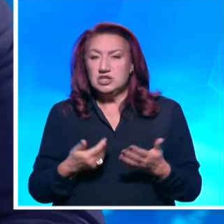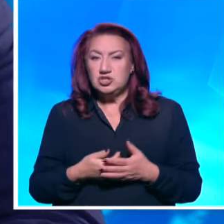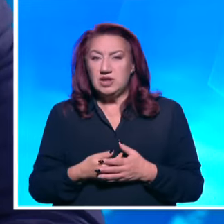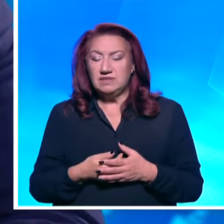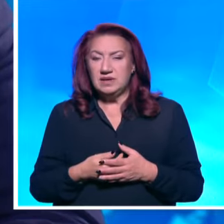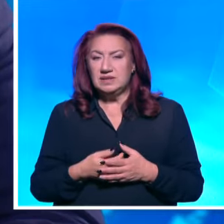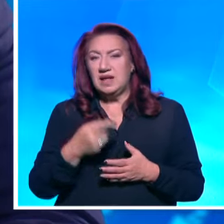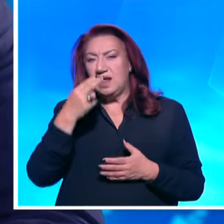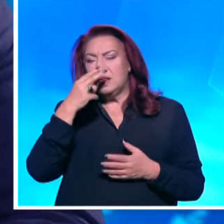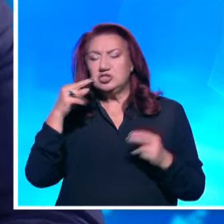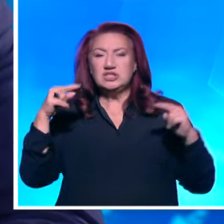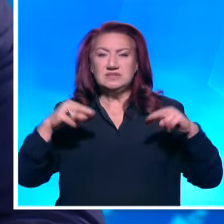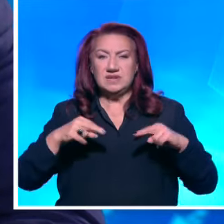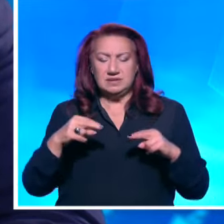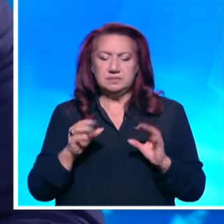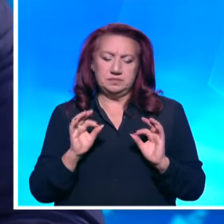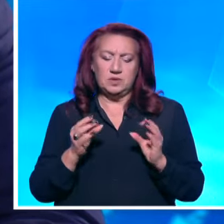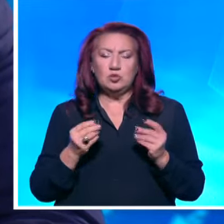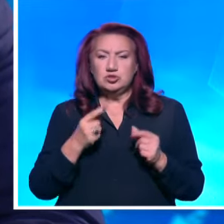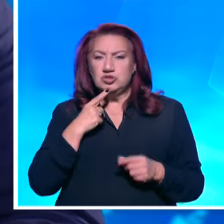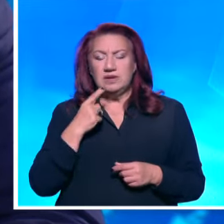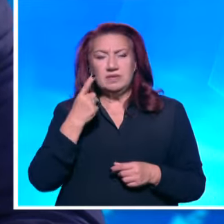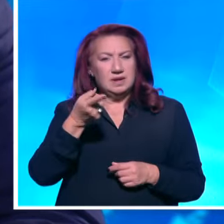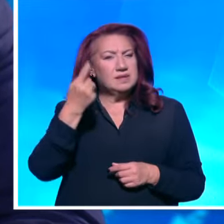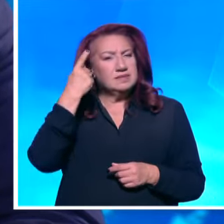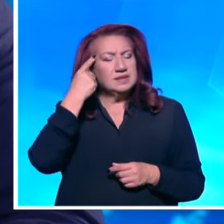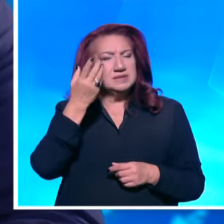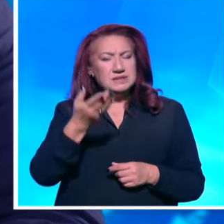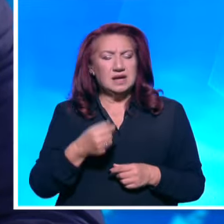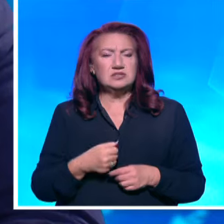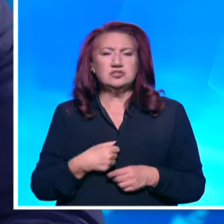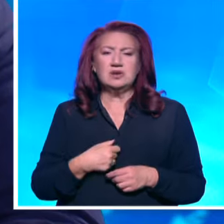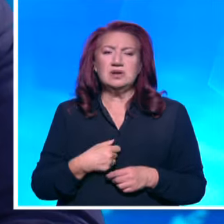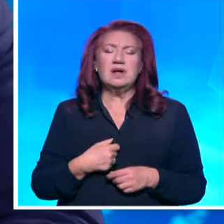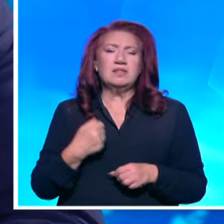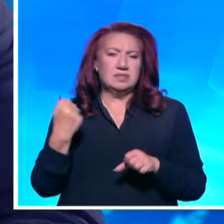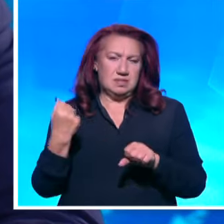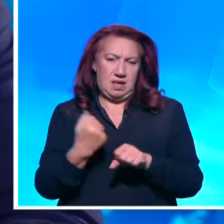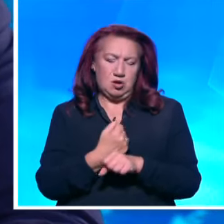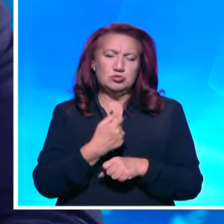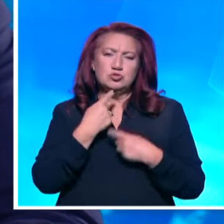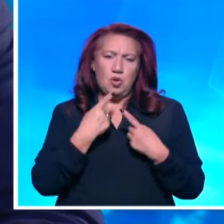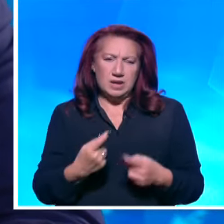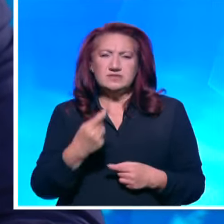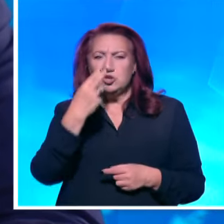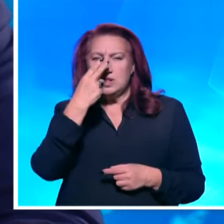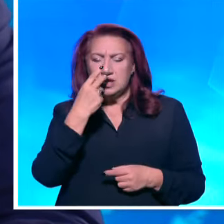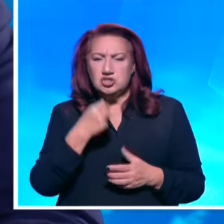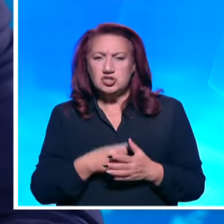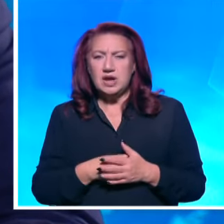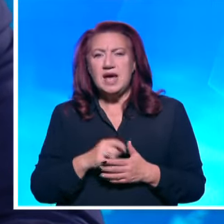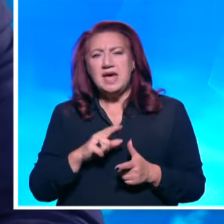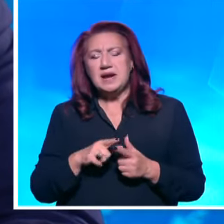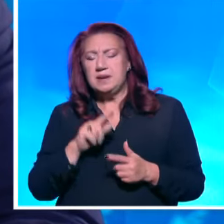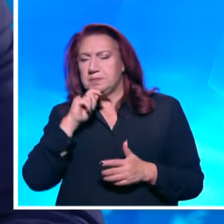лъжесвидетелстването това означава ти да знаеш че съзнателно да ти знаеш че казваш неистина или затаяваш